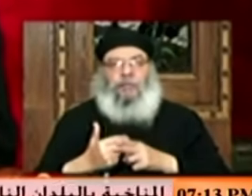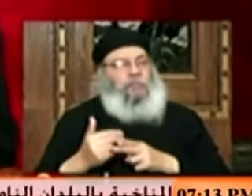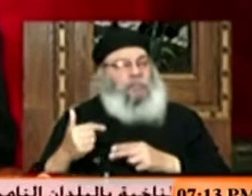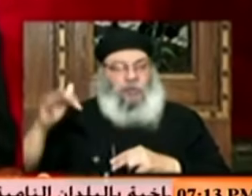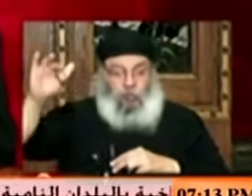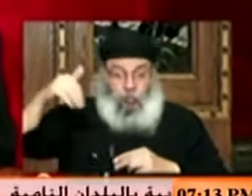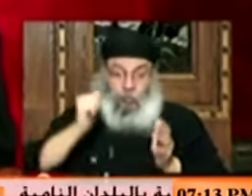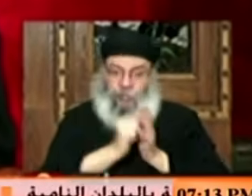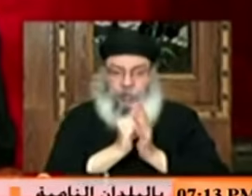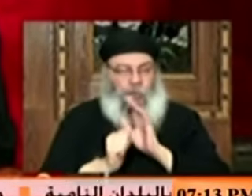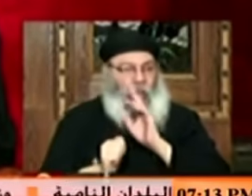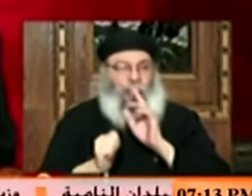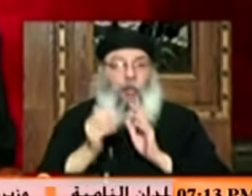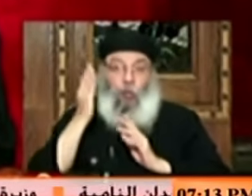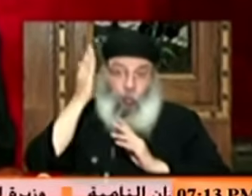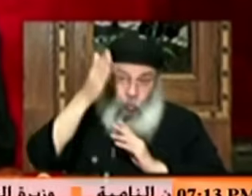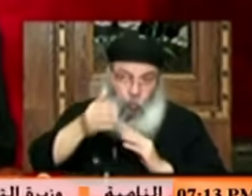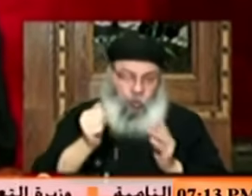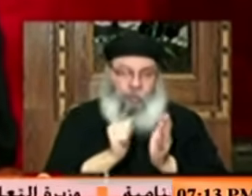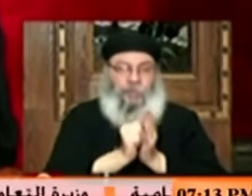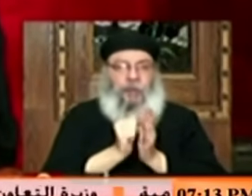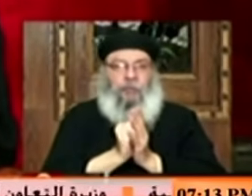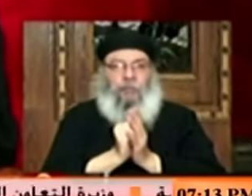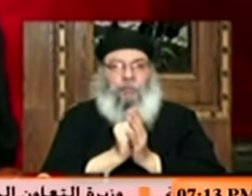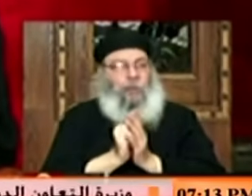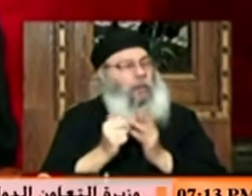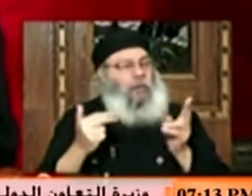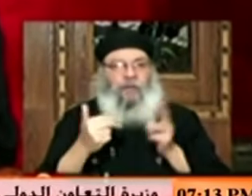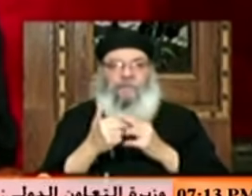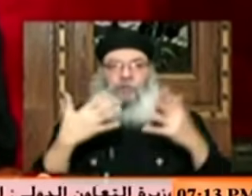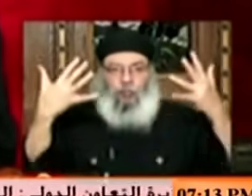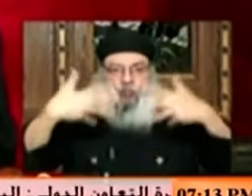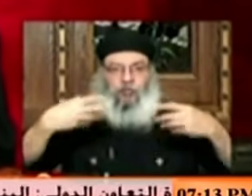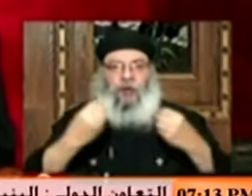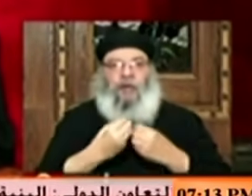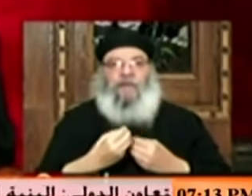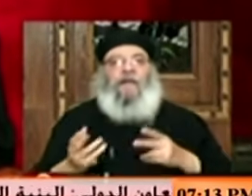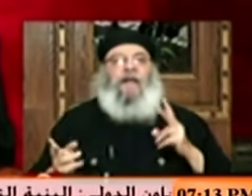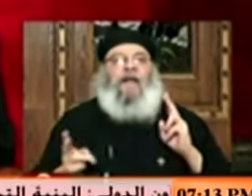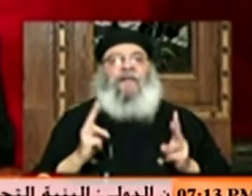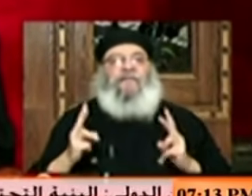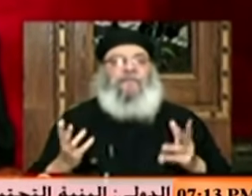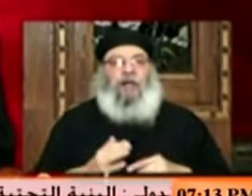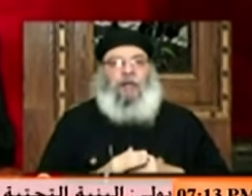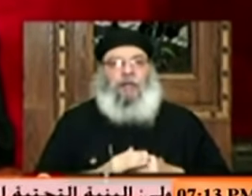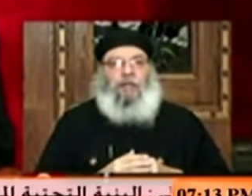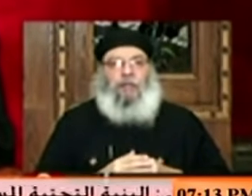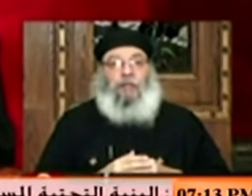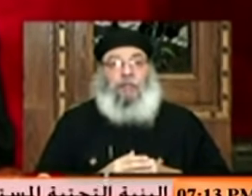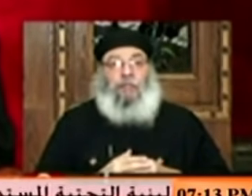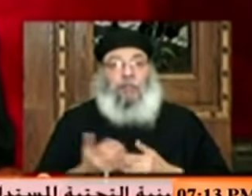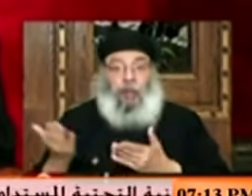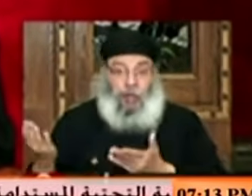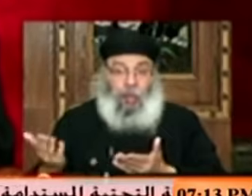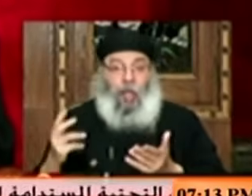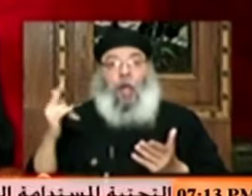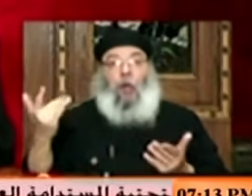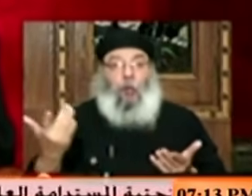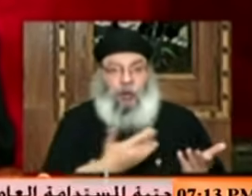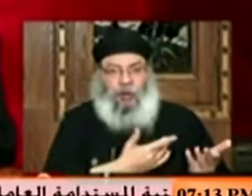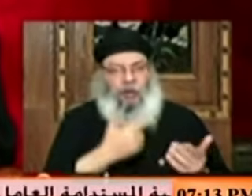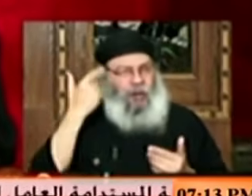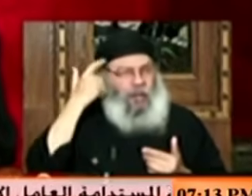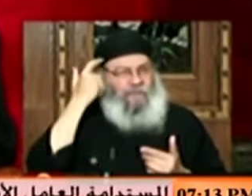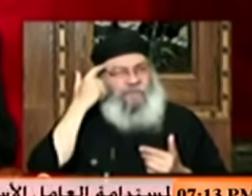رفض يشارك في الفرح رفض انه يفرح بعوده اخيه في